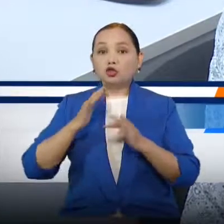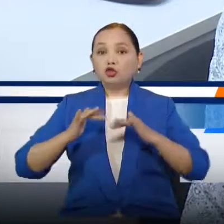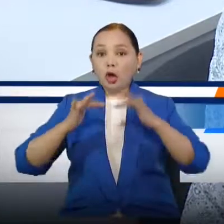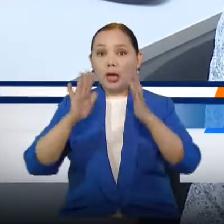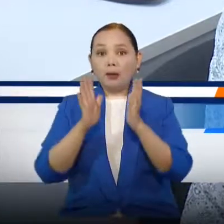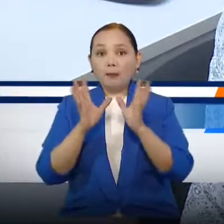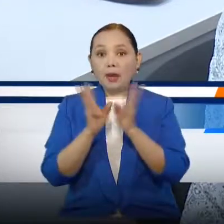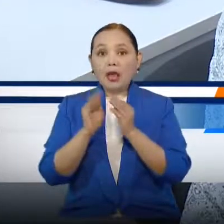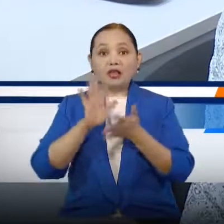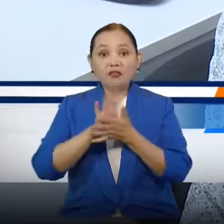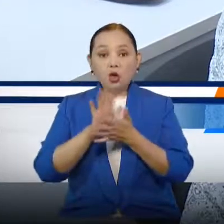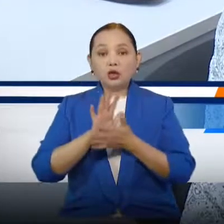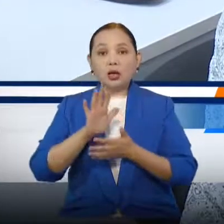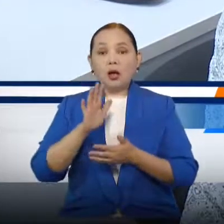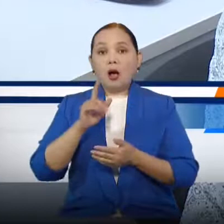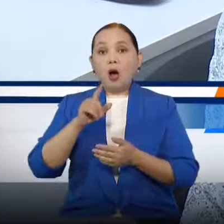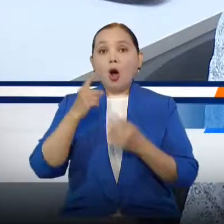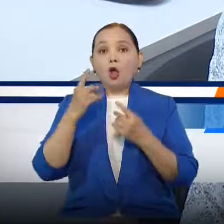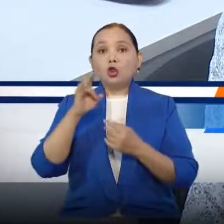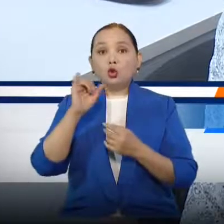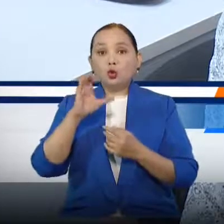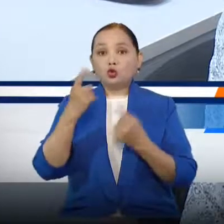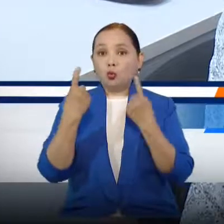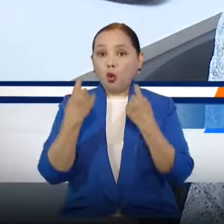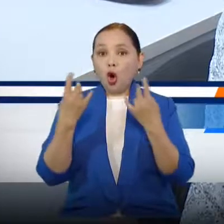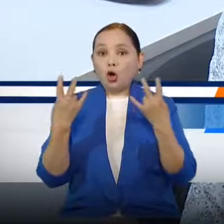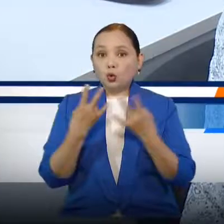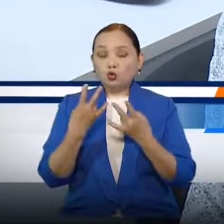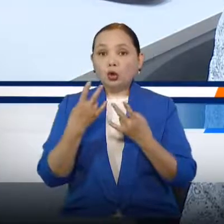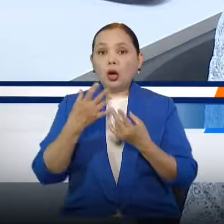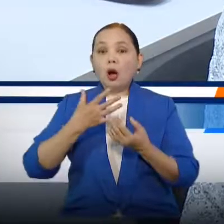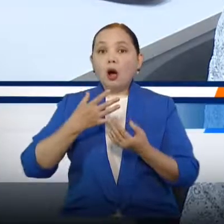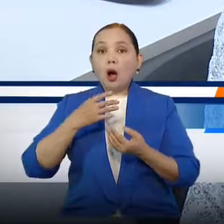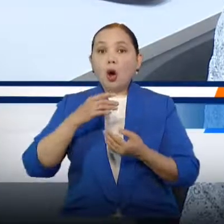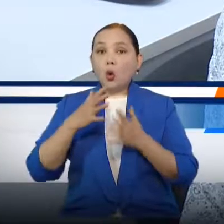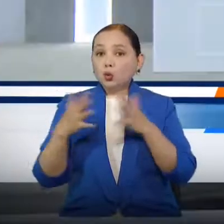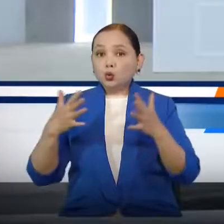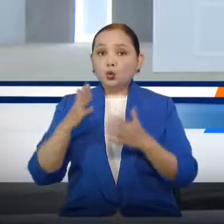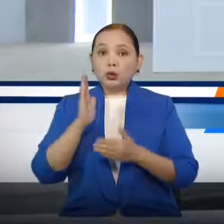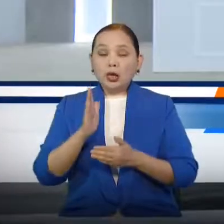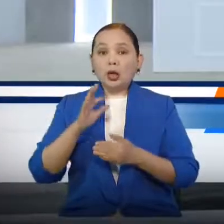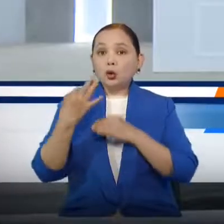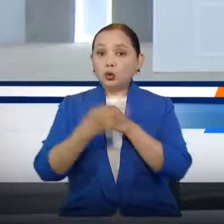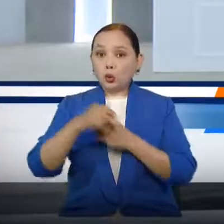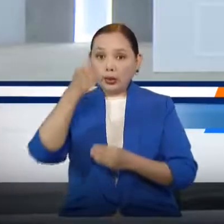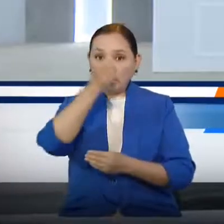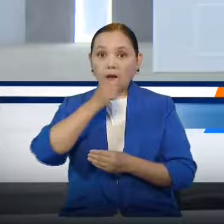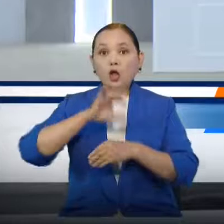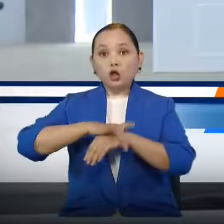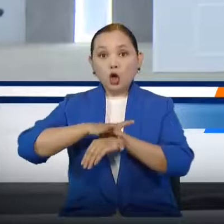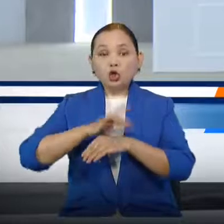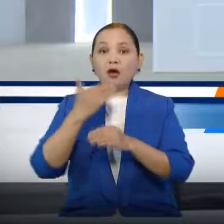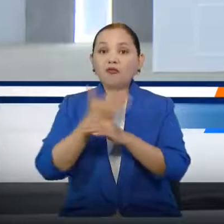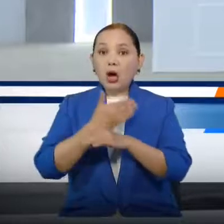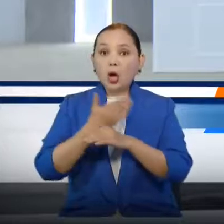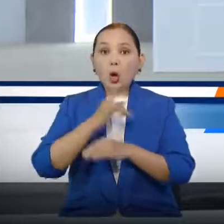ifloslanish ko'rsatkichi Nukus, Buxoro shaharlari uchun xususiyatli bo'lsa, so'nggi yillarda Toshkent,